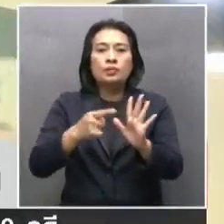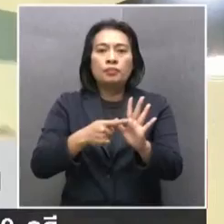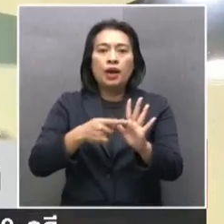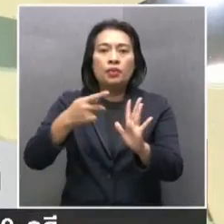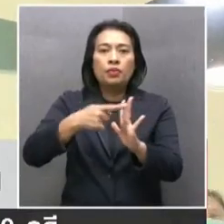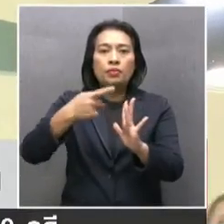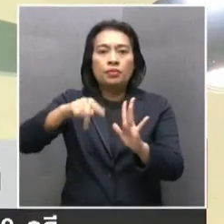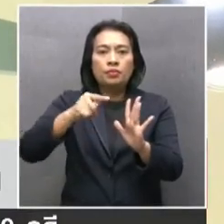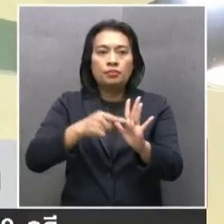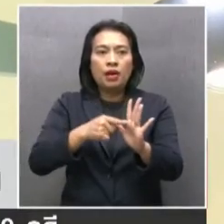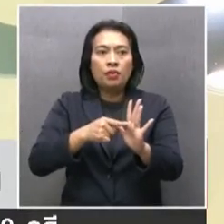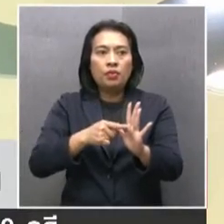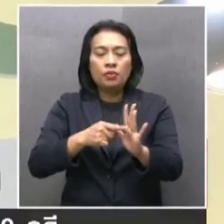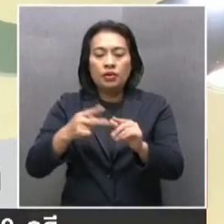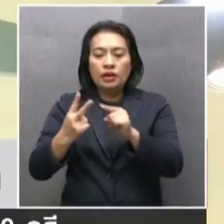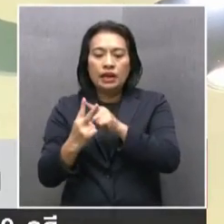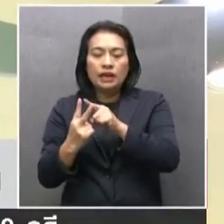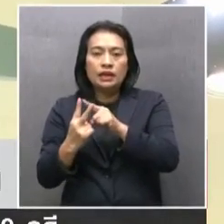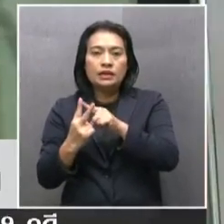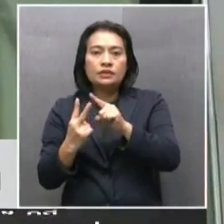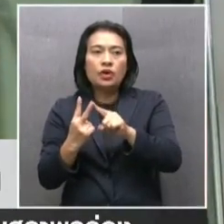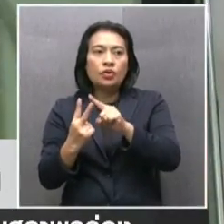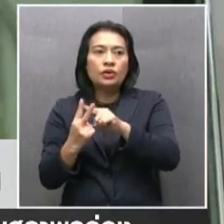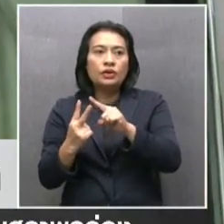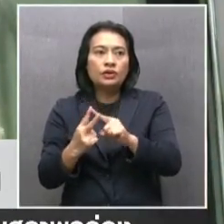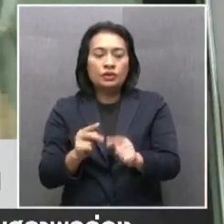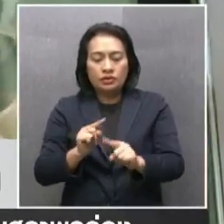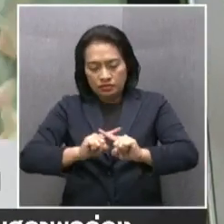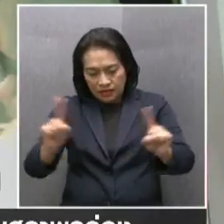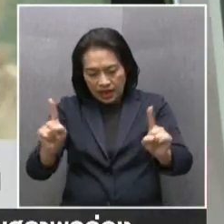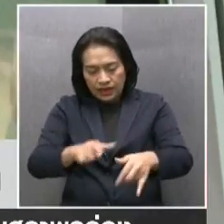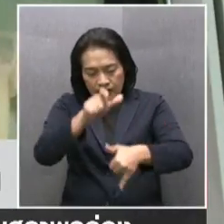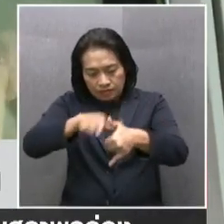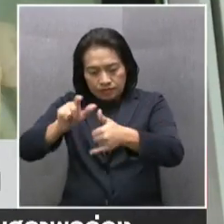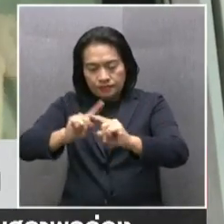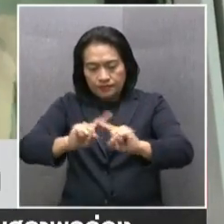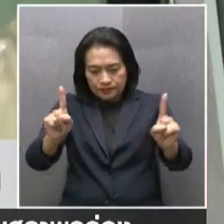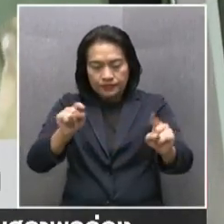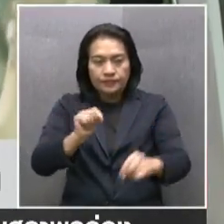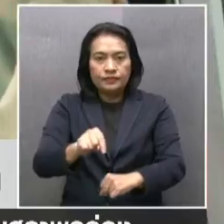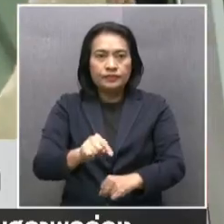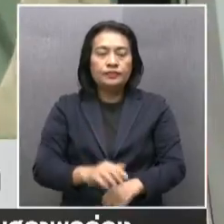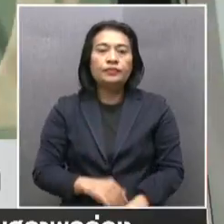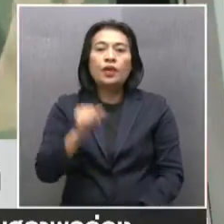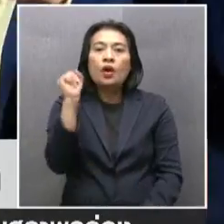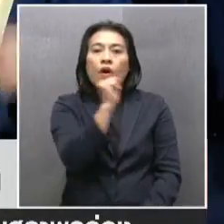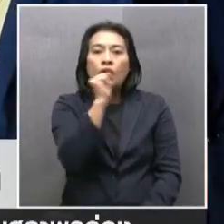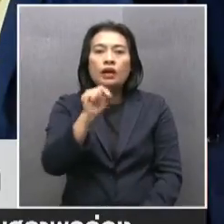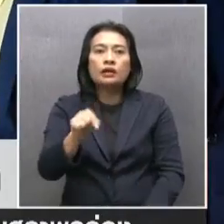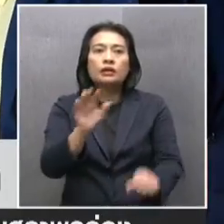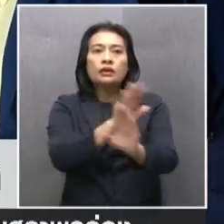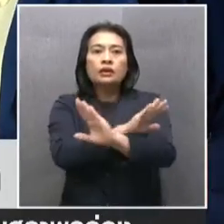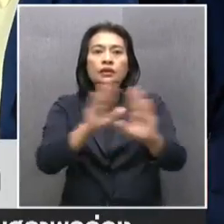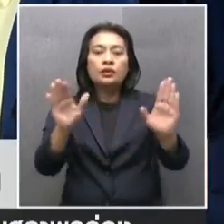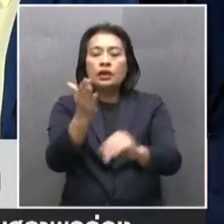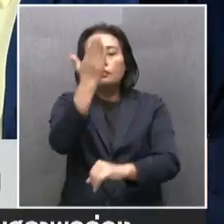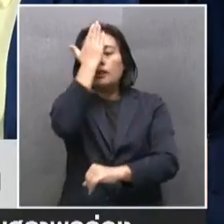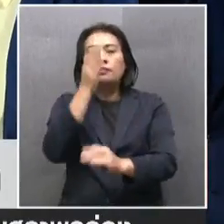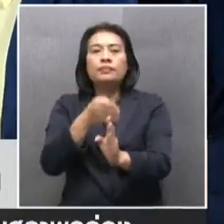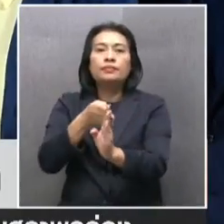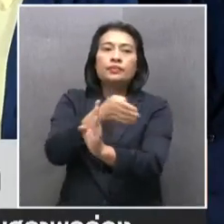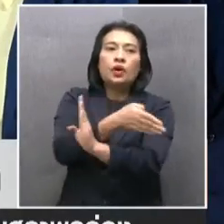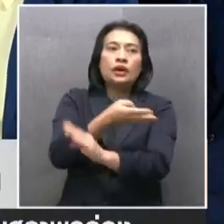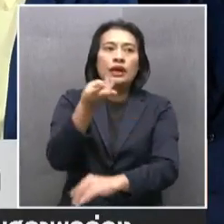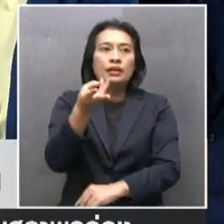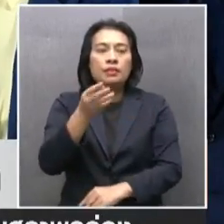ต่างกันมากตนเลี้ยงลูกแบบให้อิสระส่วนคอนเสิร์ตอาร์ตโรดโชว์เคสที่ถูกยกเลิกกระทันหันก่อนงานเริ่มไม่น